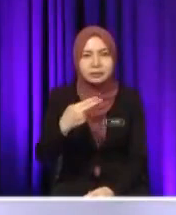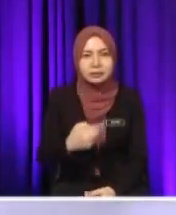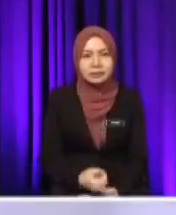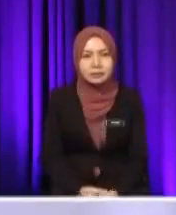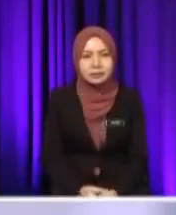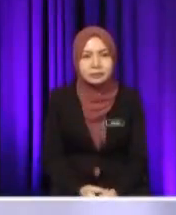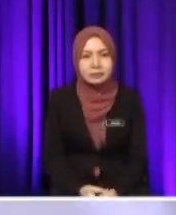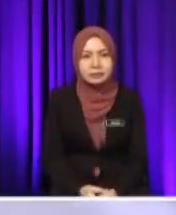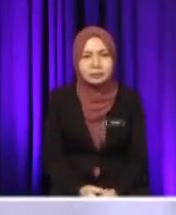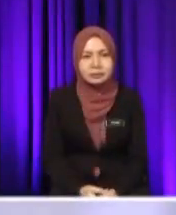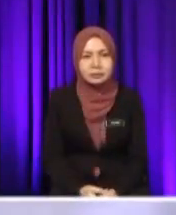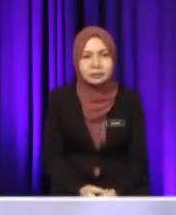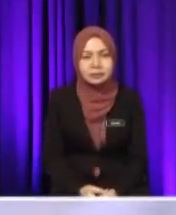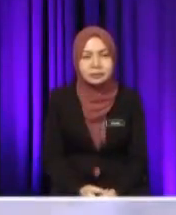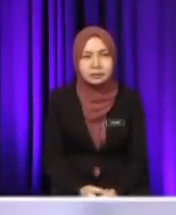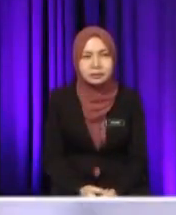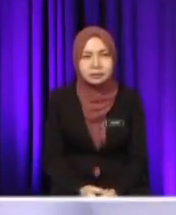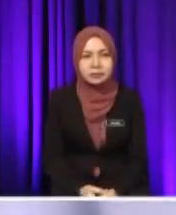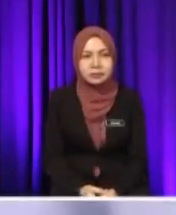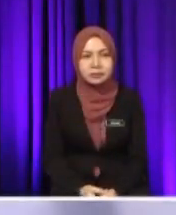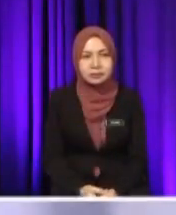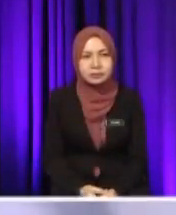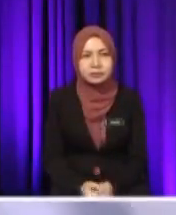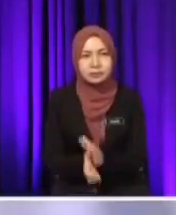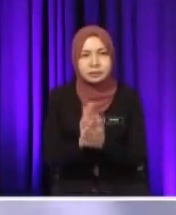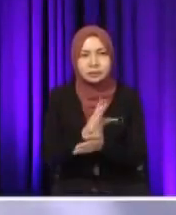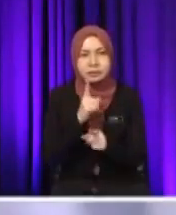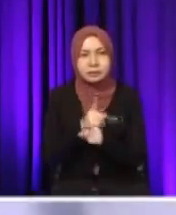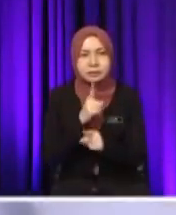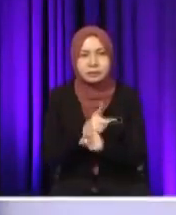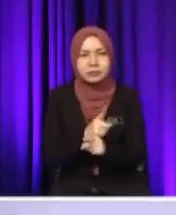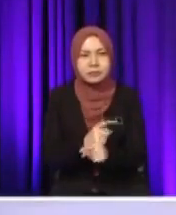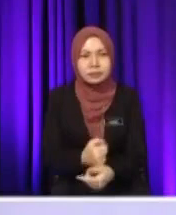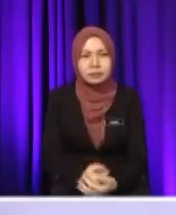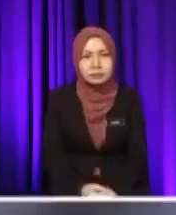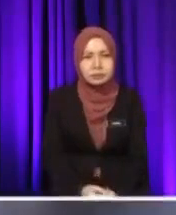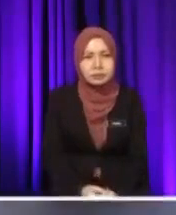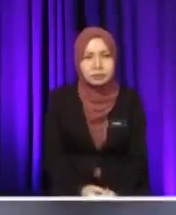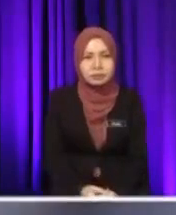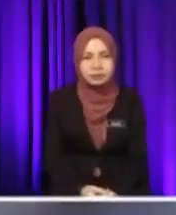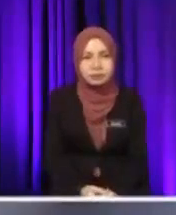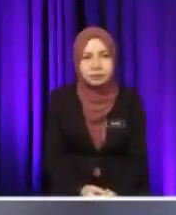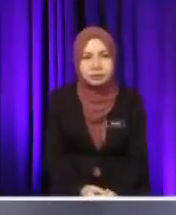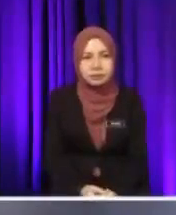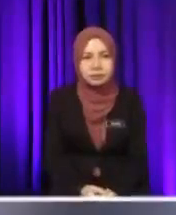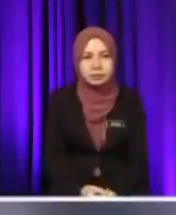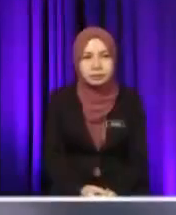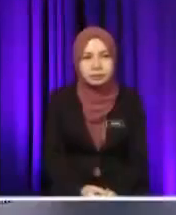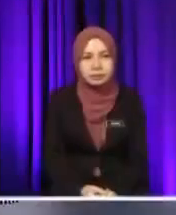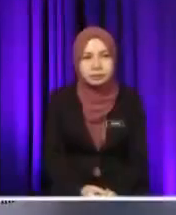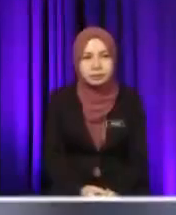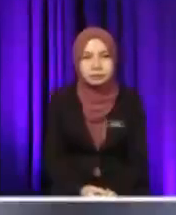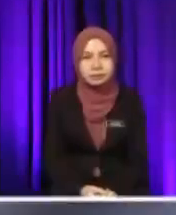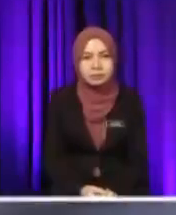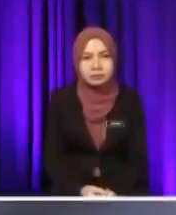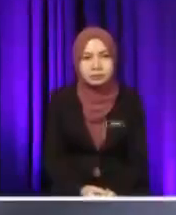iaitu adakah dia menghasilkan buih. So, betul eh? Keempat-empat memang menghasilkannya. Ya, okay, memang betul menghasilkan buih. Okay. Okay, so kita